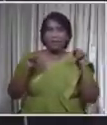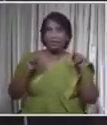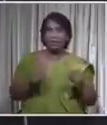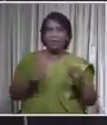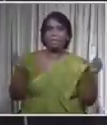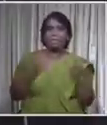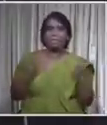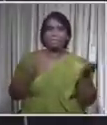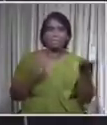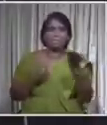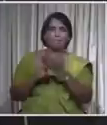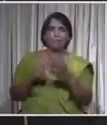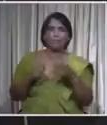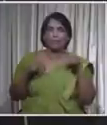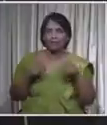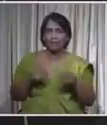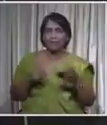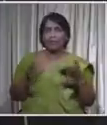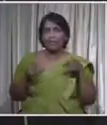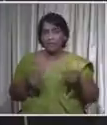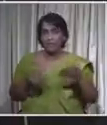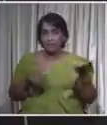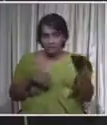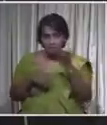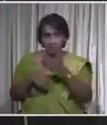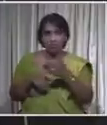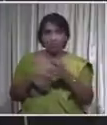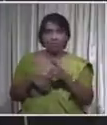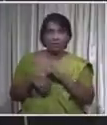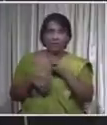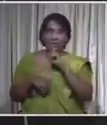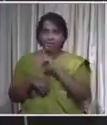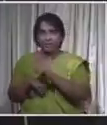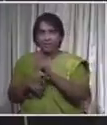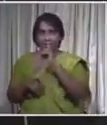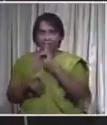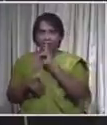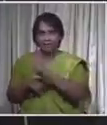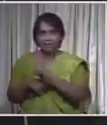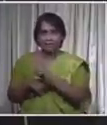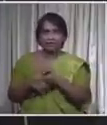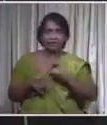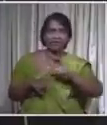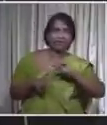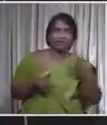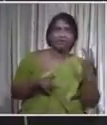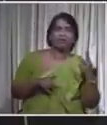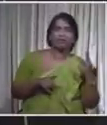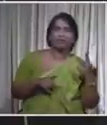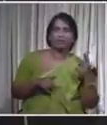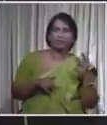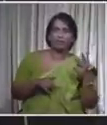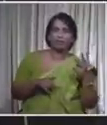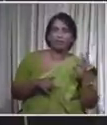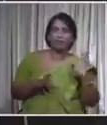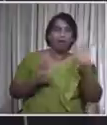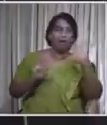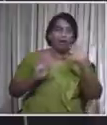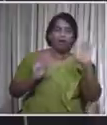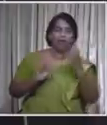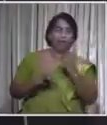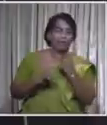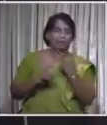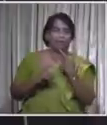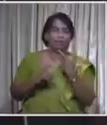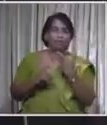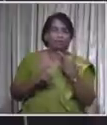බයයි. දැන් උන්නේ දැන් ඉන්න උන් දැන් එකක් කියනවා එළියට ගිහිල්ලා. ඊට පස්සේ කියනවා ආපෝ